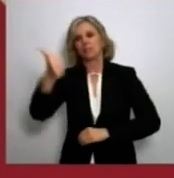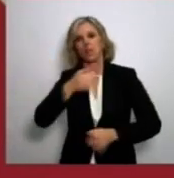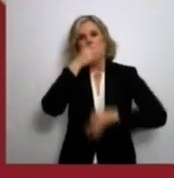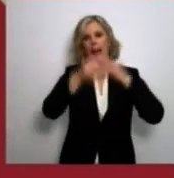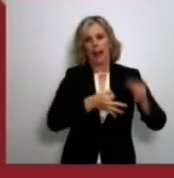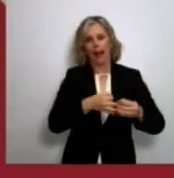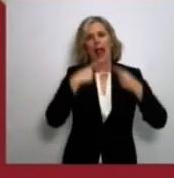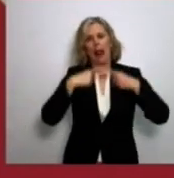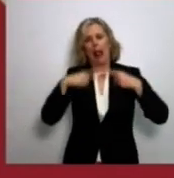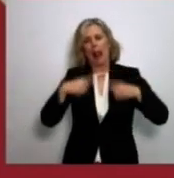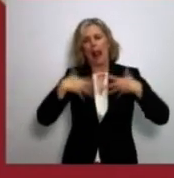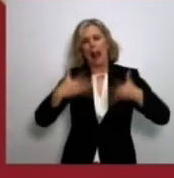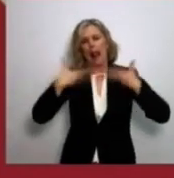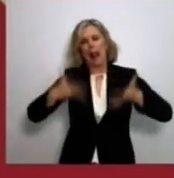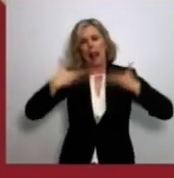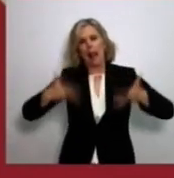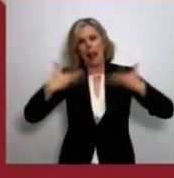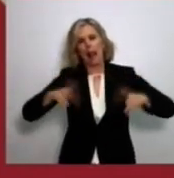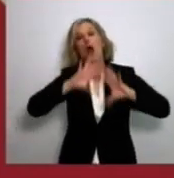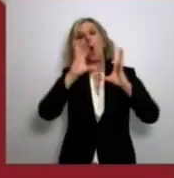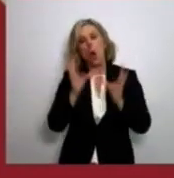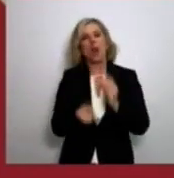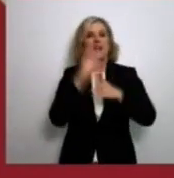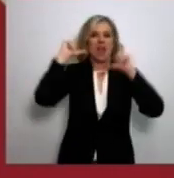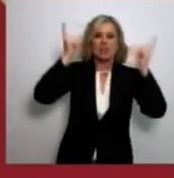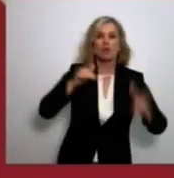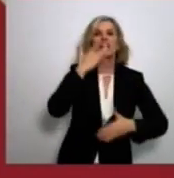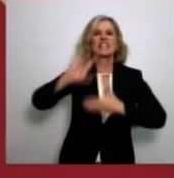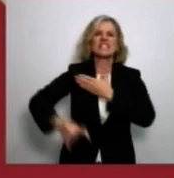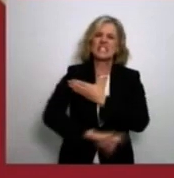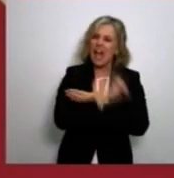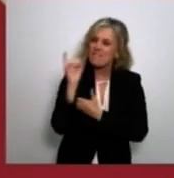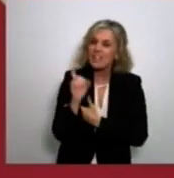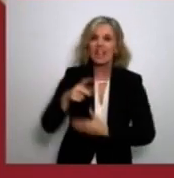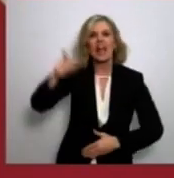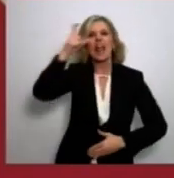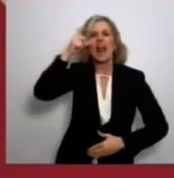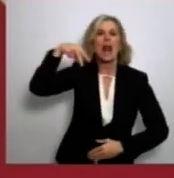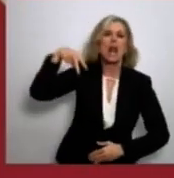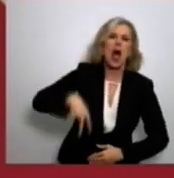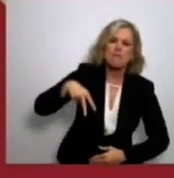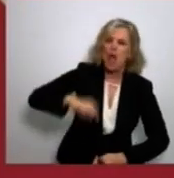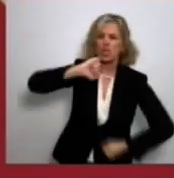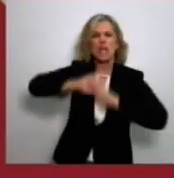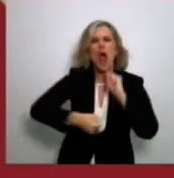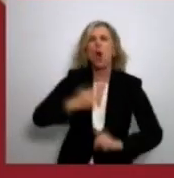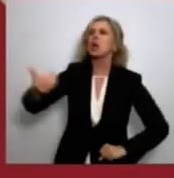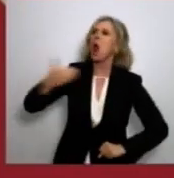το αίμα μας για τη Μακεδονία, τους Χρυσαυγίτες, τη Νέα Δημοκρατία, τον Βασίλη Λεβέντη που έκανε αγώνα για την Μακεδονία